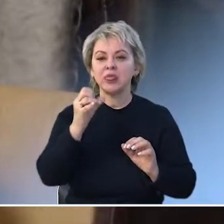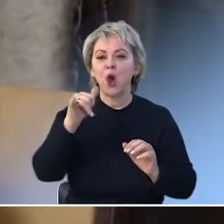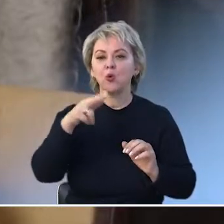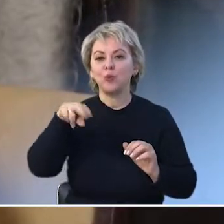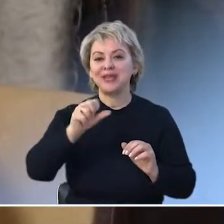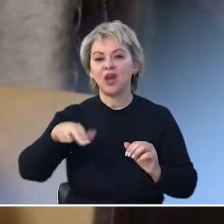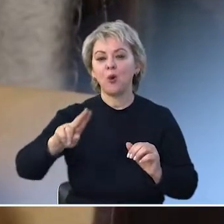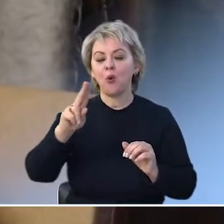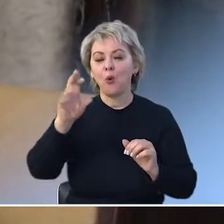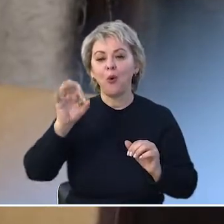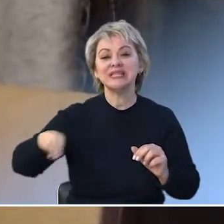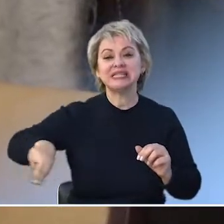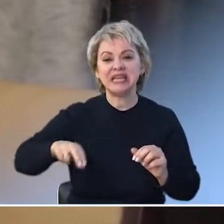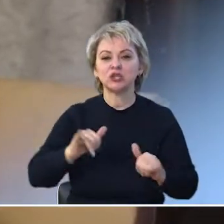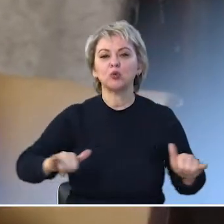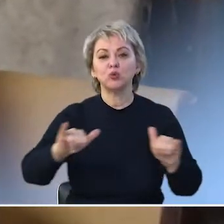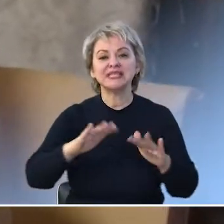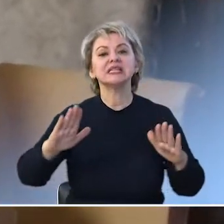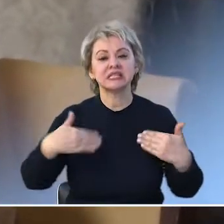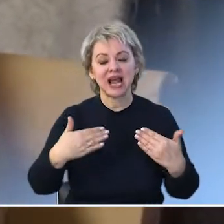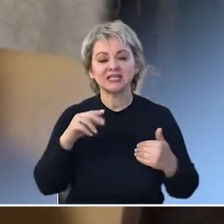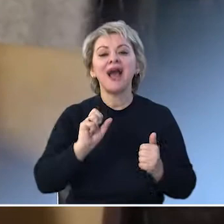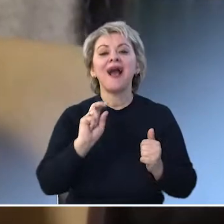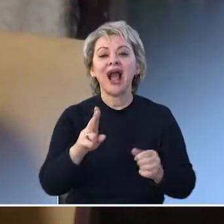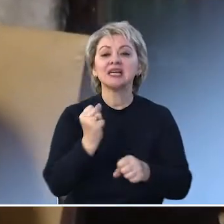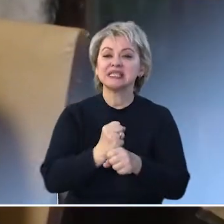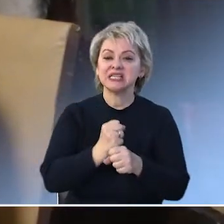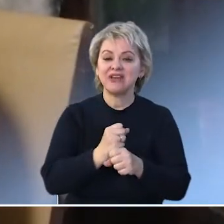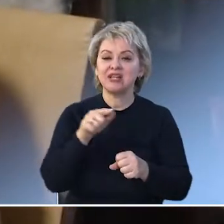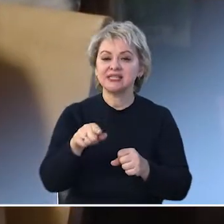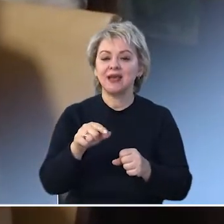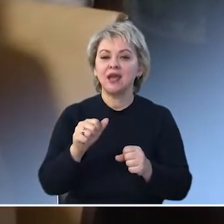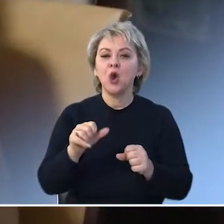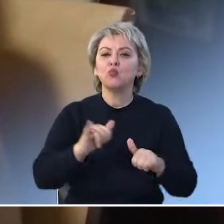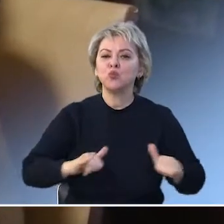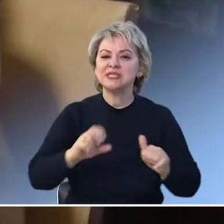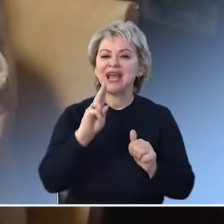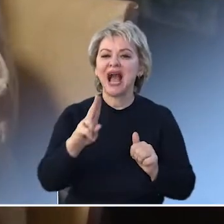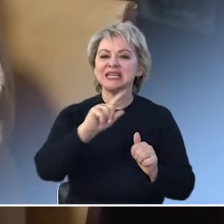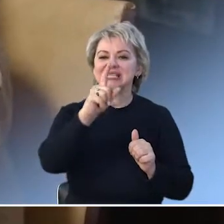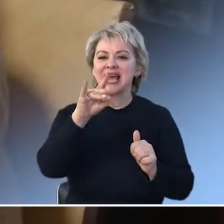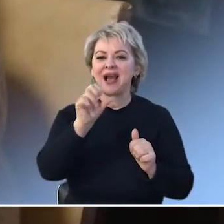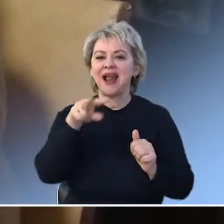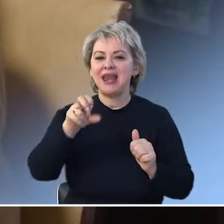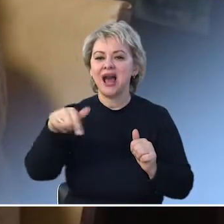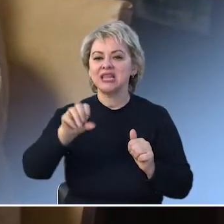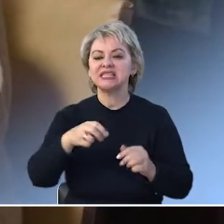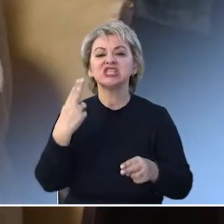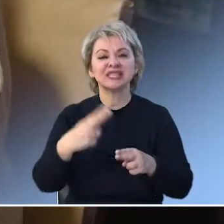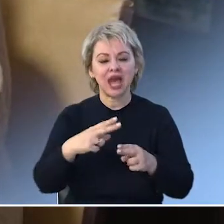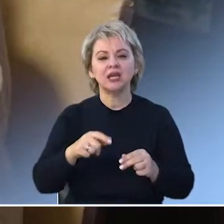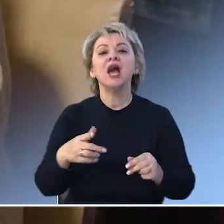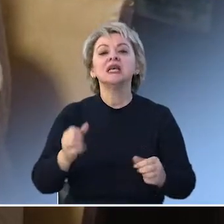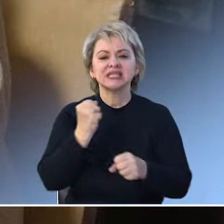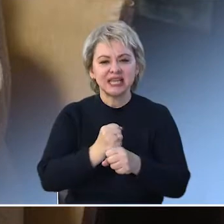Викторович Науменко, директор музея. Здравствуйте. Здравствуйте. Как создавался музей, как закалялась сталь?